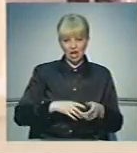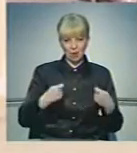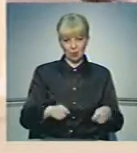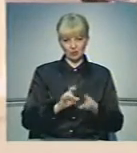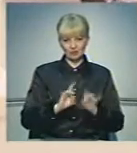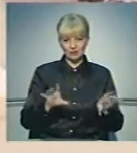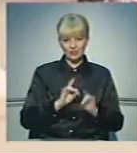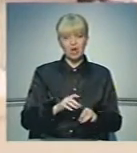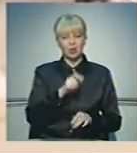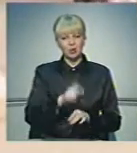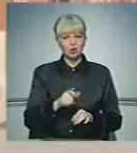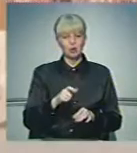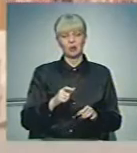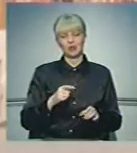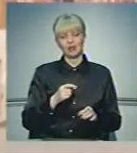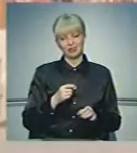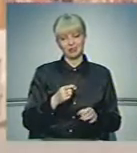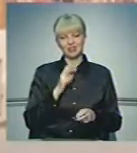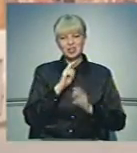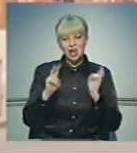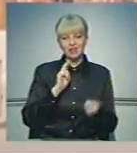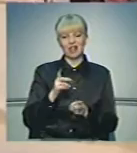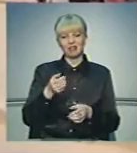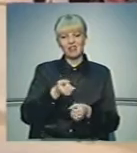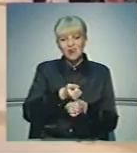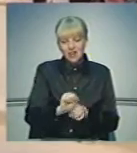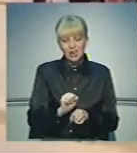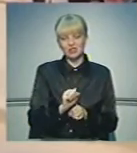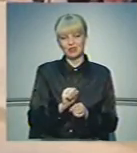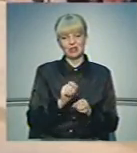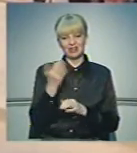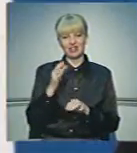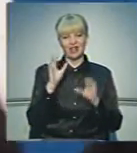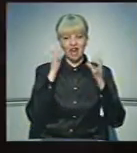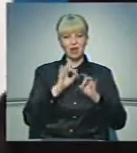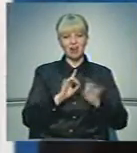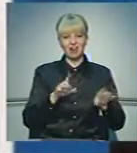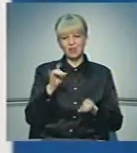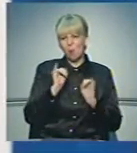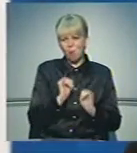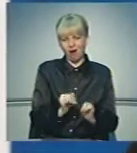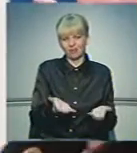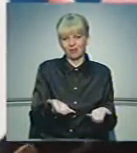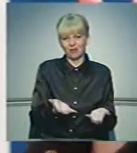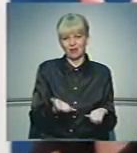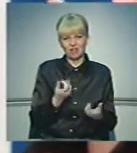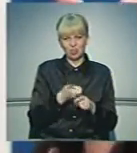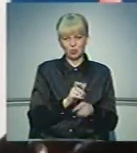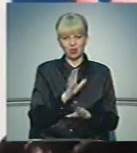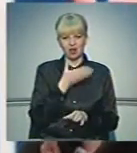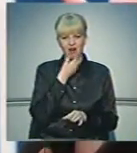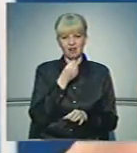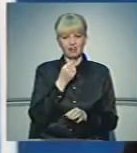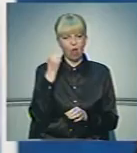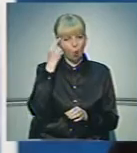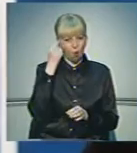Однак люди жаліються на її нав'язливість і слухати аудіорекламу не бажають. Вона погана, вона не дуже гарно на